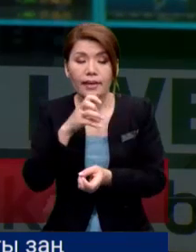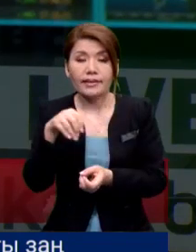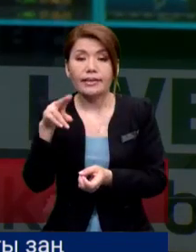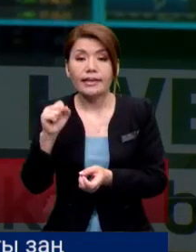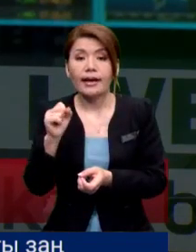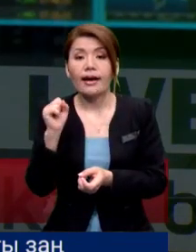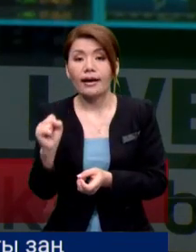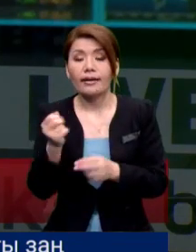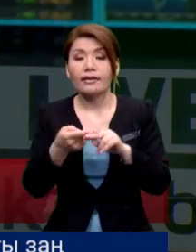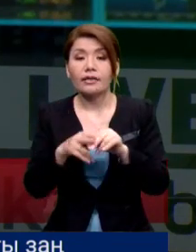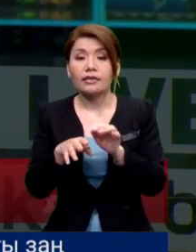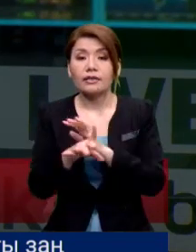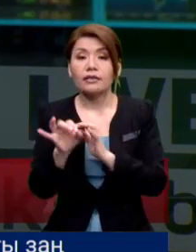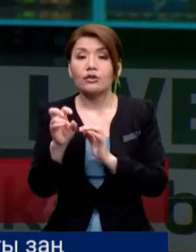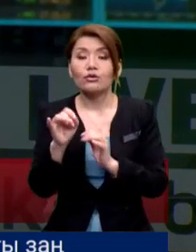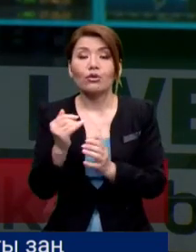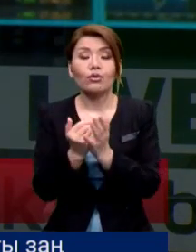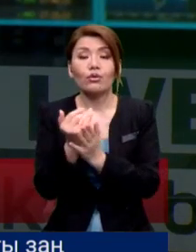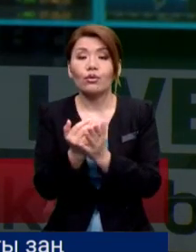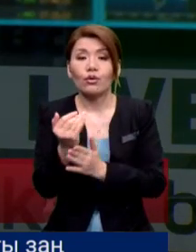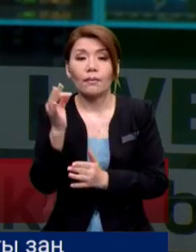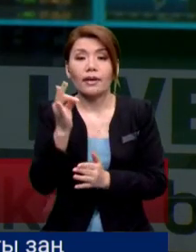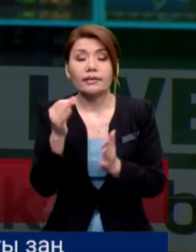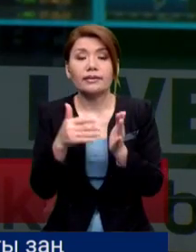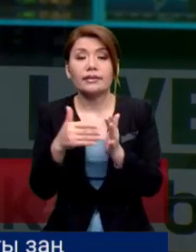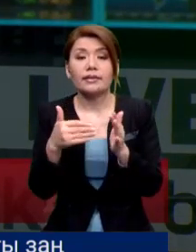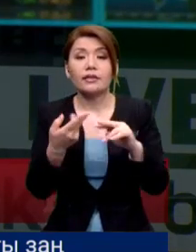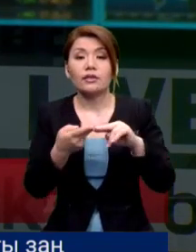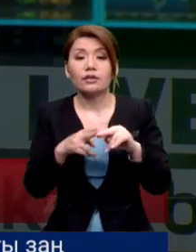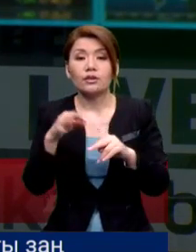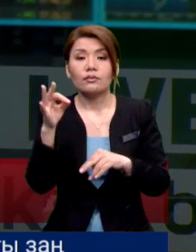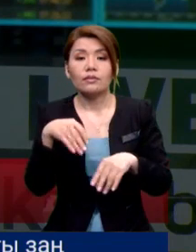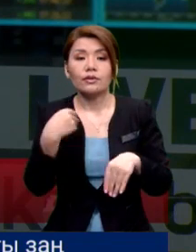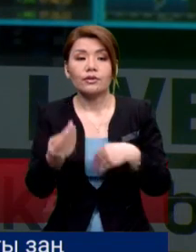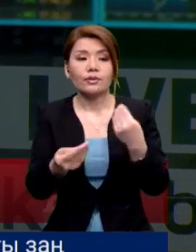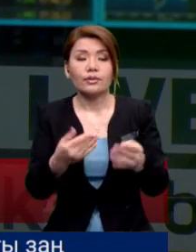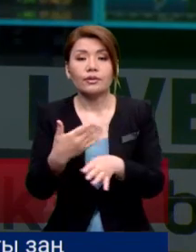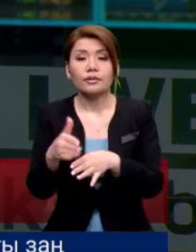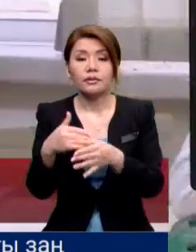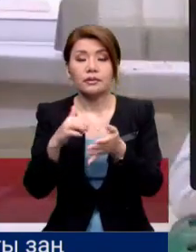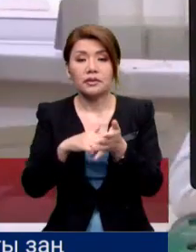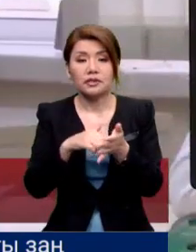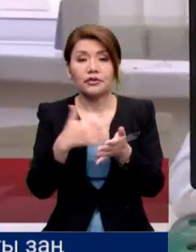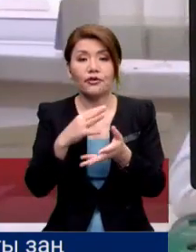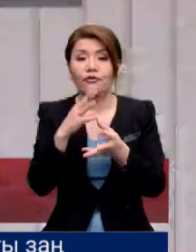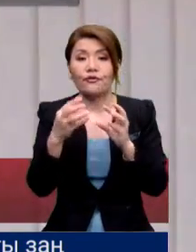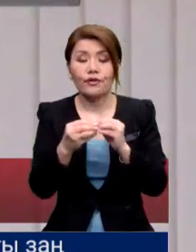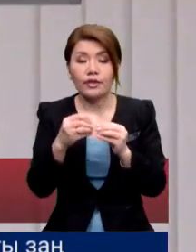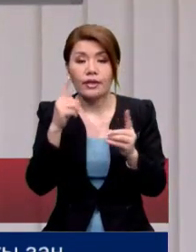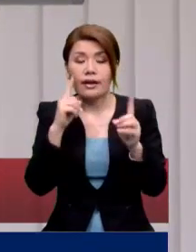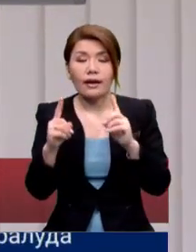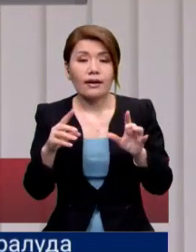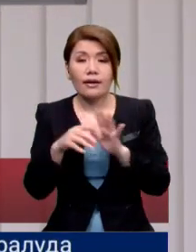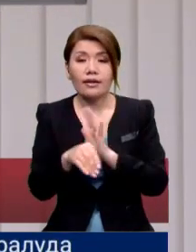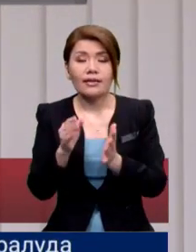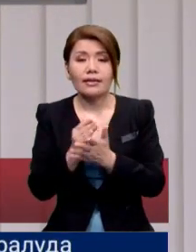Әбілқасымованың сөзінше, бұған жоғары пайыздық ставка мен банктердің несиелерді оңды-солды беру себеп. Салдарынан стрессті